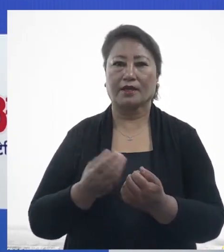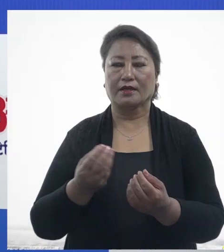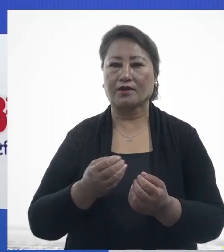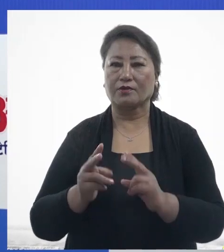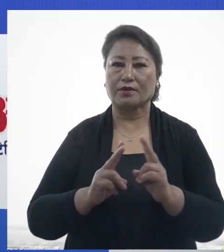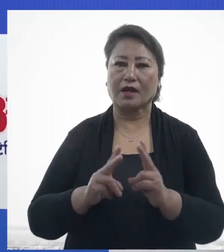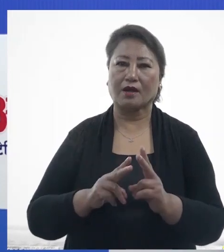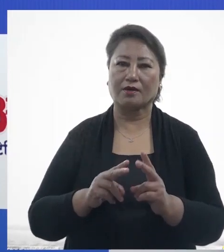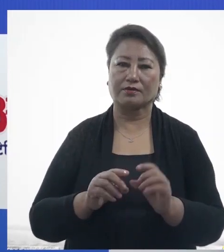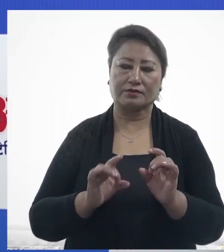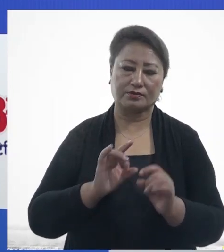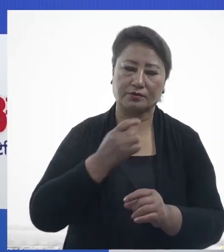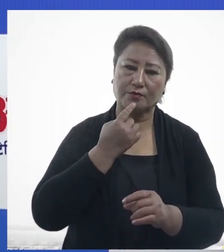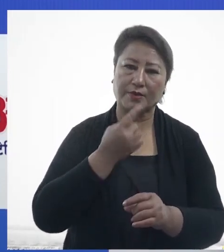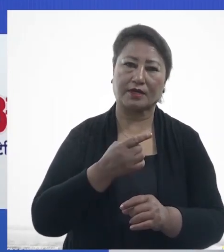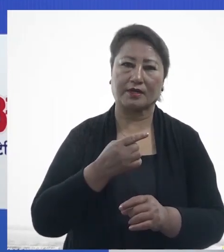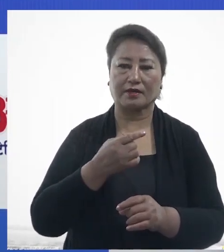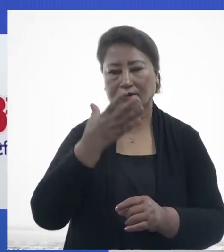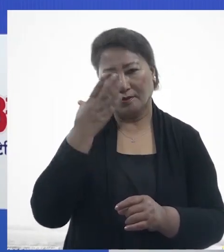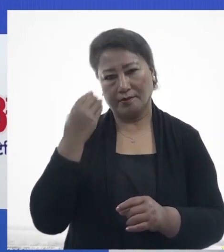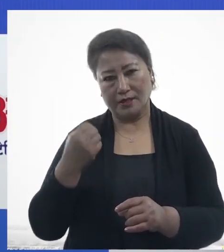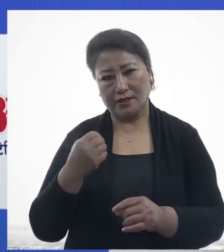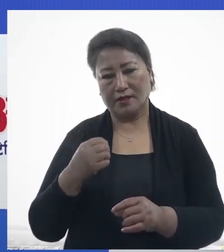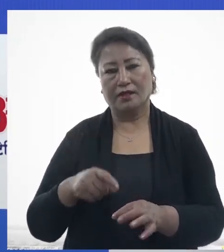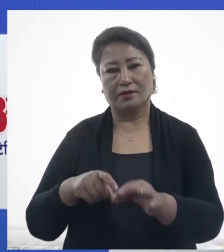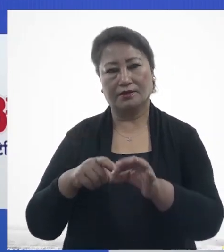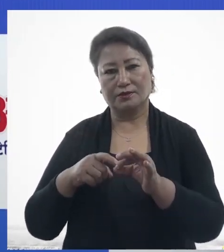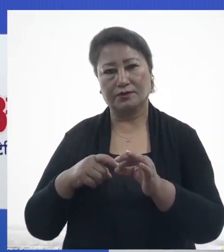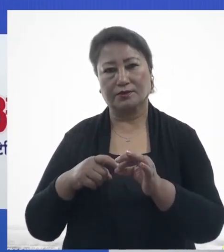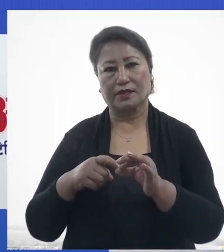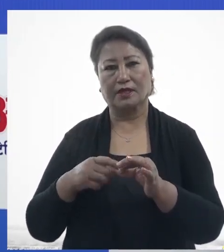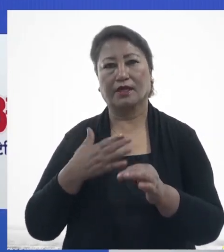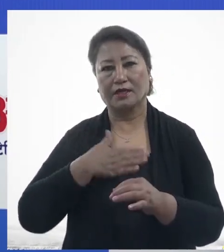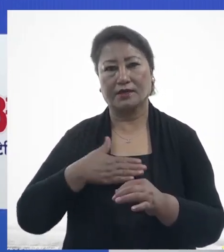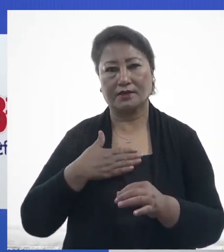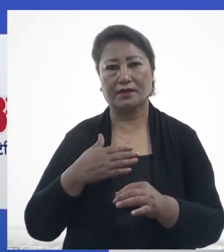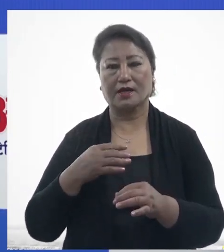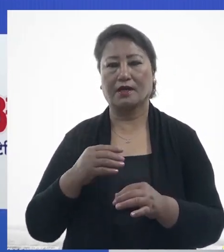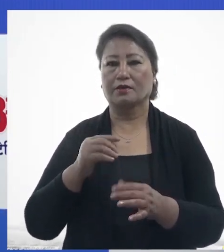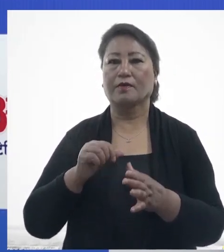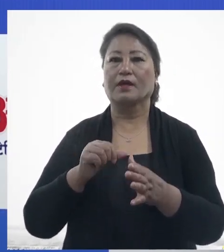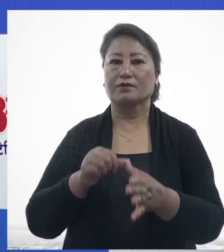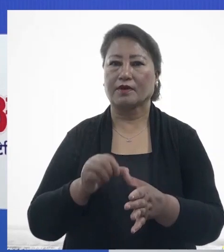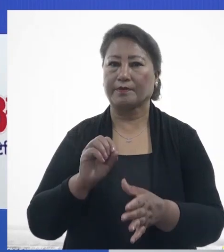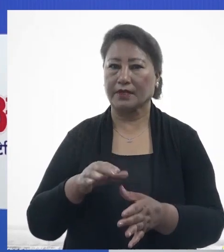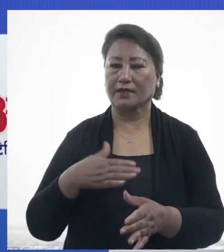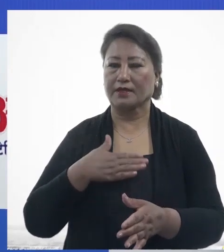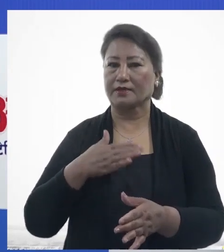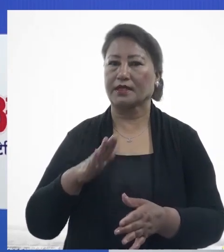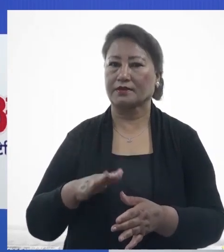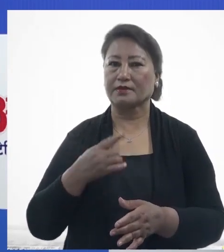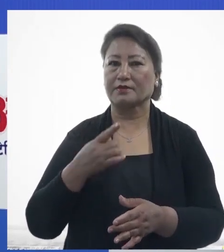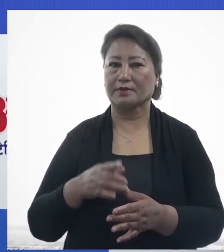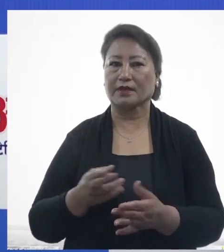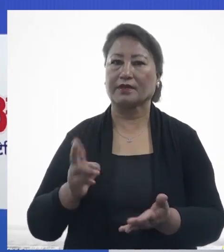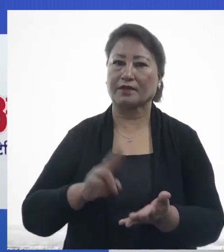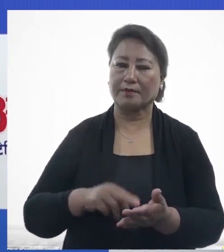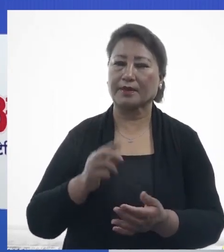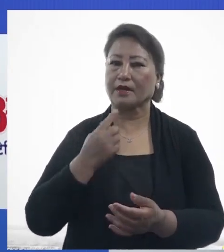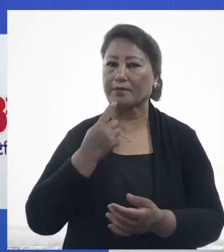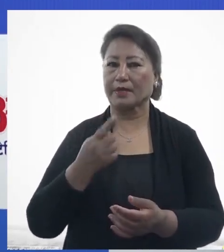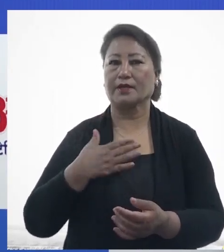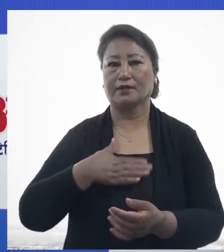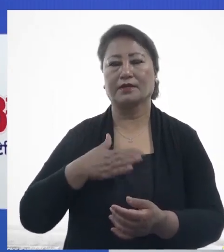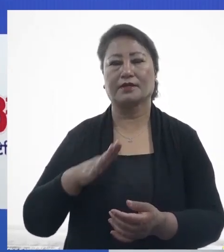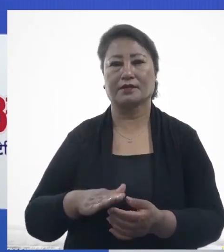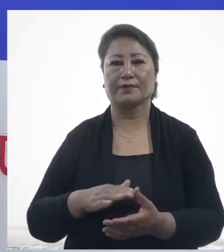आज केही कुरा भन्छु जगदीशजीले आज अपाङ्गता आवाज टेलिभिजन कार्यक्रममा केही कुरा सोध्नु भएन भने म केही कुरा भन्छु भन्ने केही त्यहाँको छ भने अलिकति